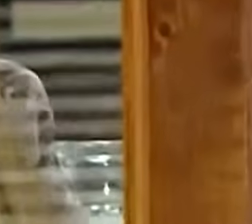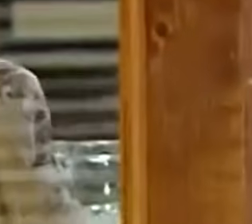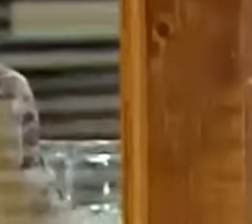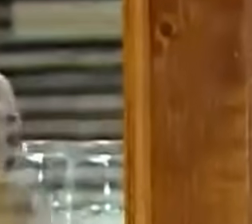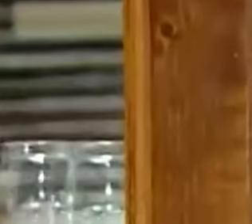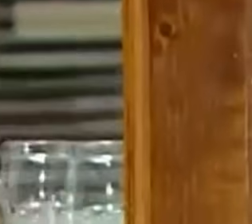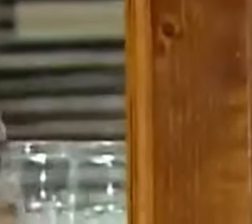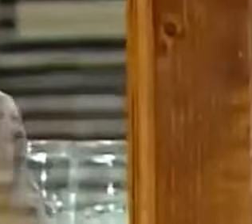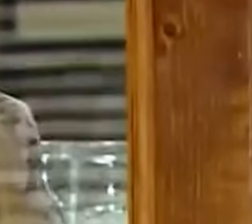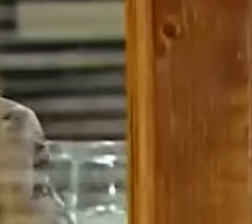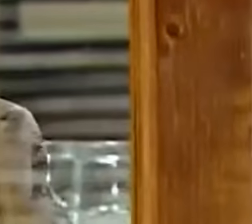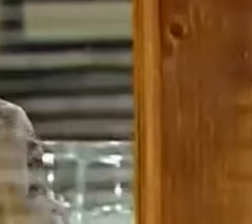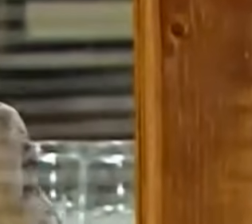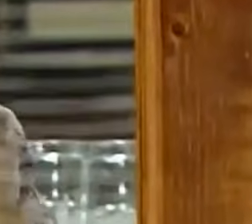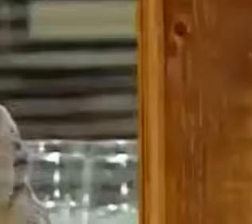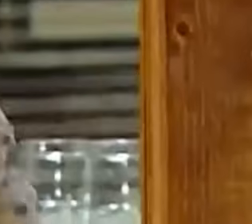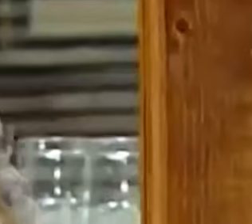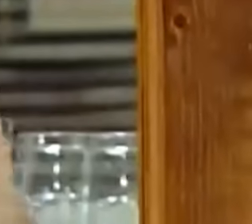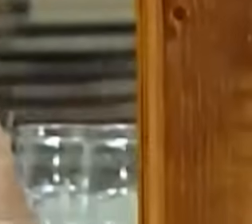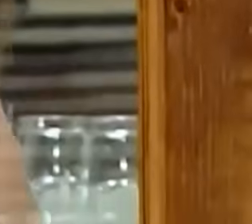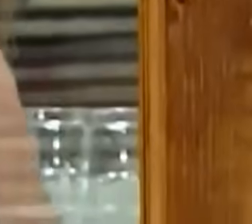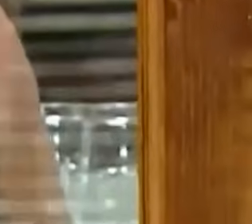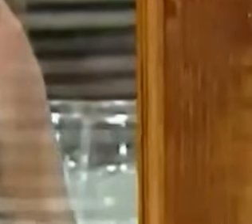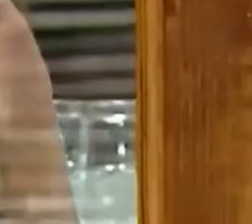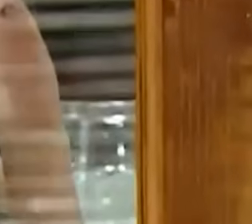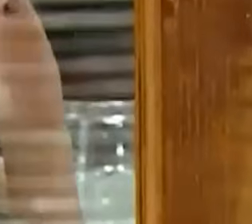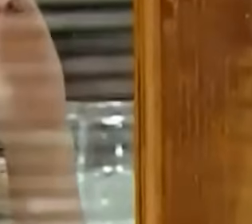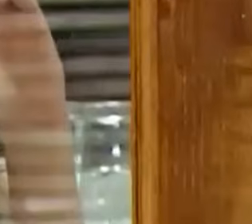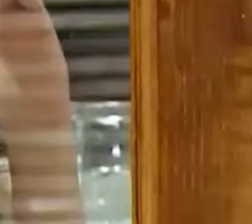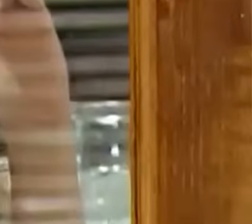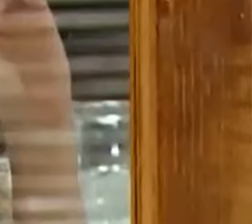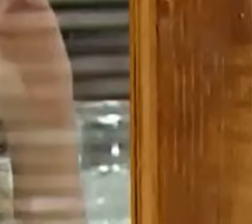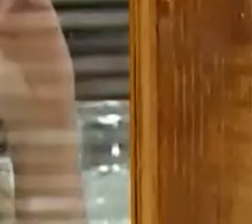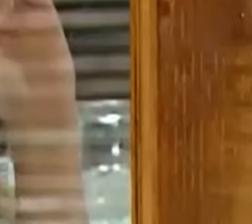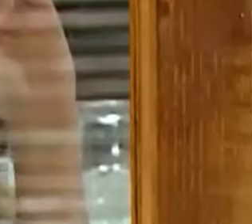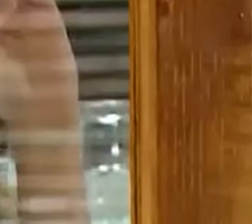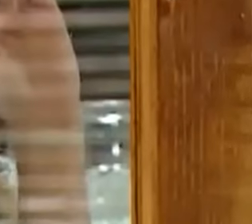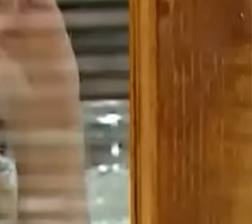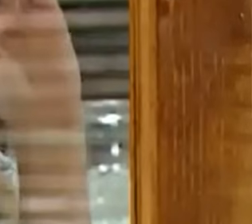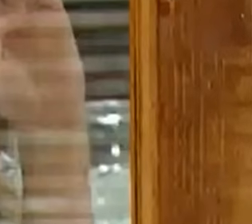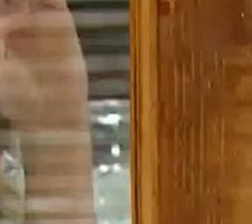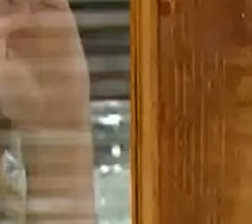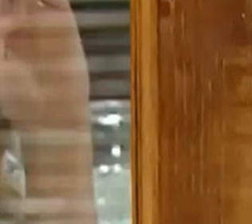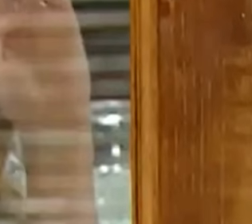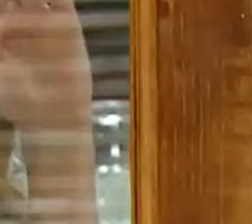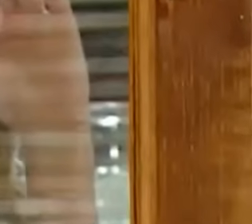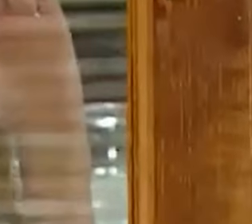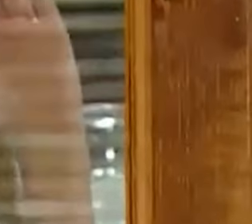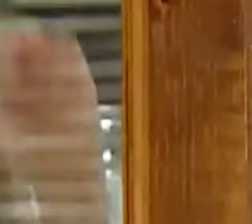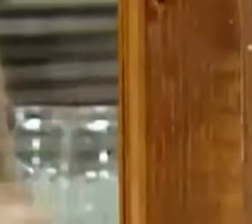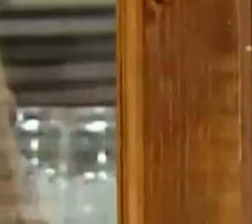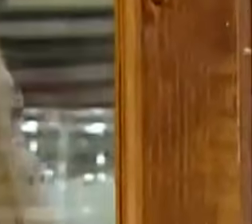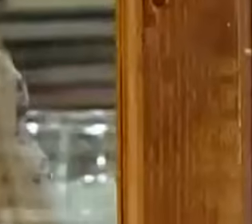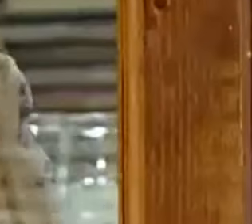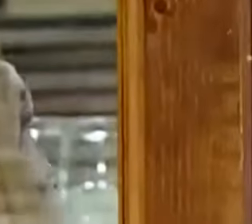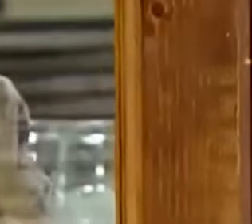Kapının ardından iç geçirerek Şahinlerin penceresine bakınca daha bir coştu gözyaşları. Dudaklarında açık